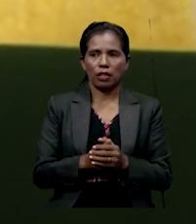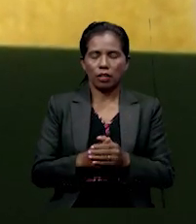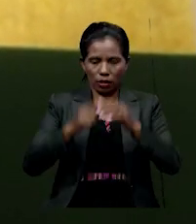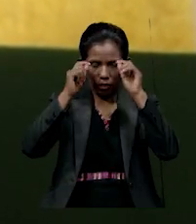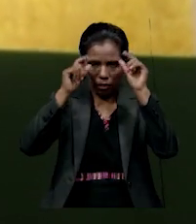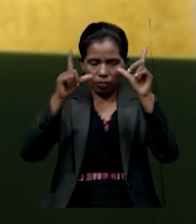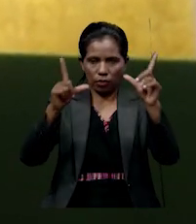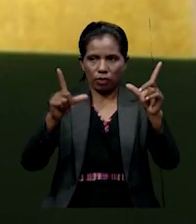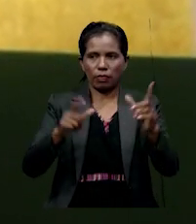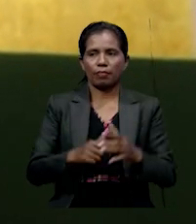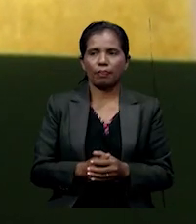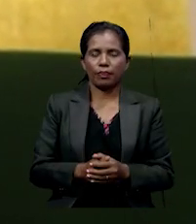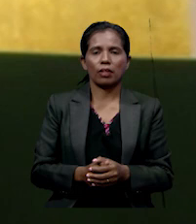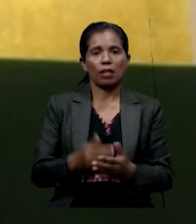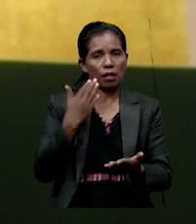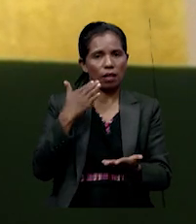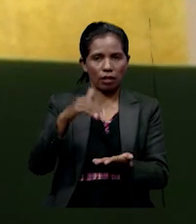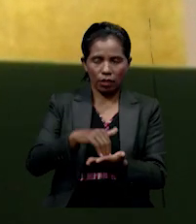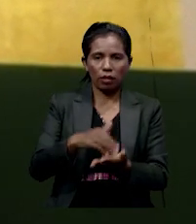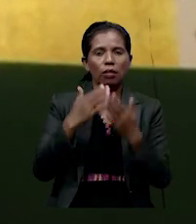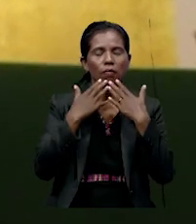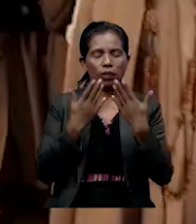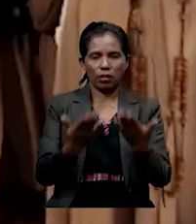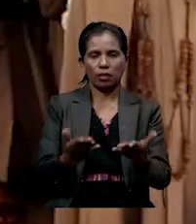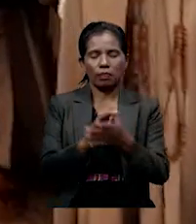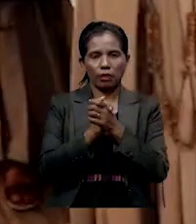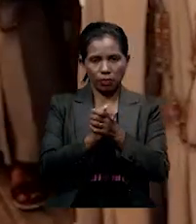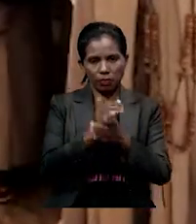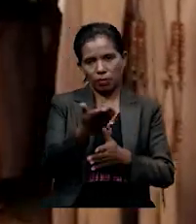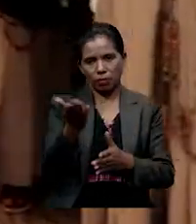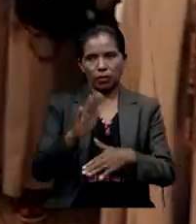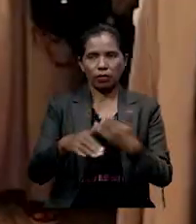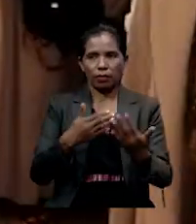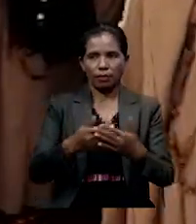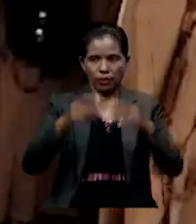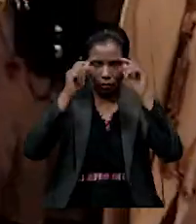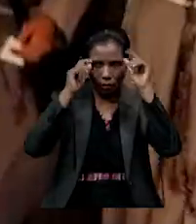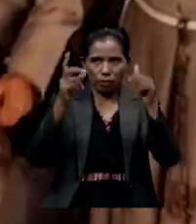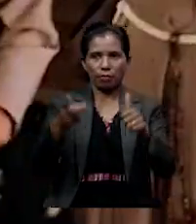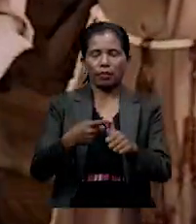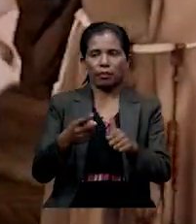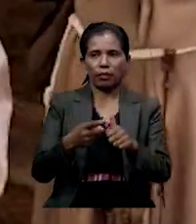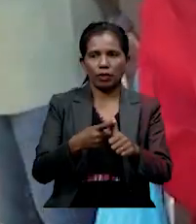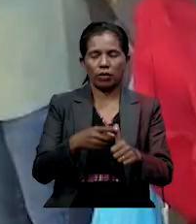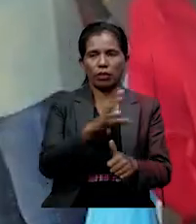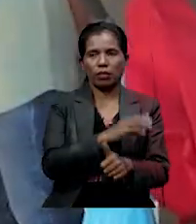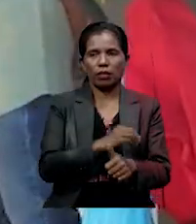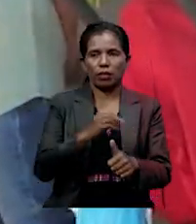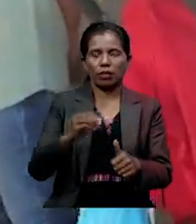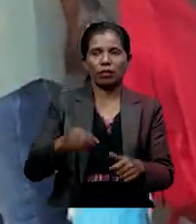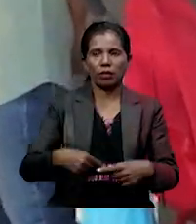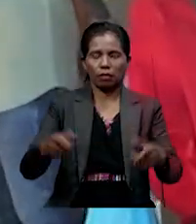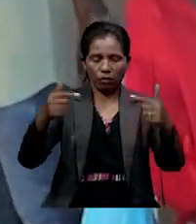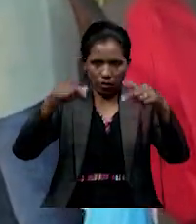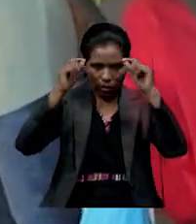timoroan ini ya. Nade leta obrigado para bei shiba ita bo tira. Timor Leste ne primeiro cardeal ne ho delegação se fila ricas